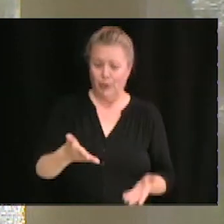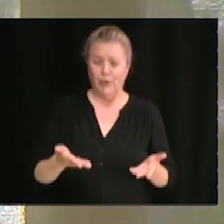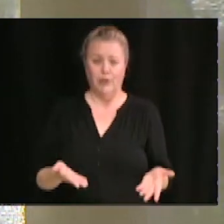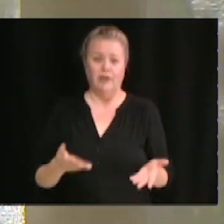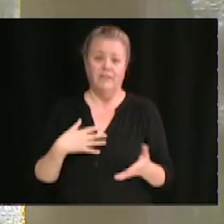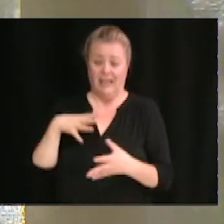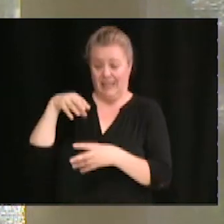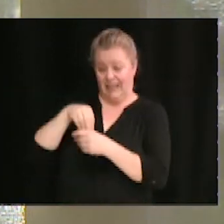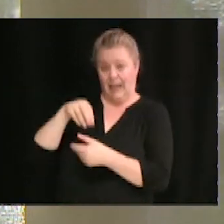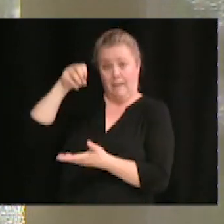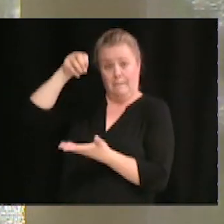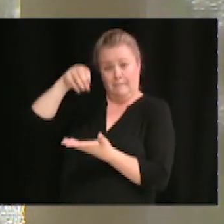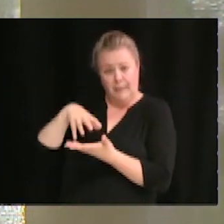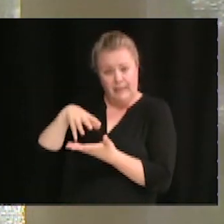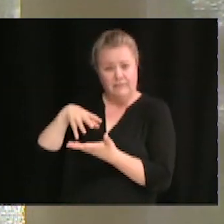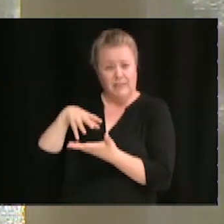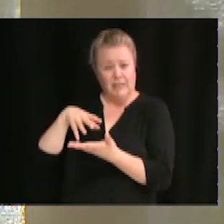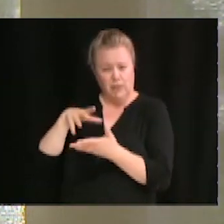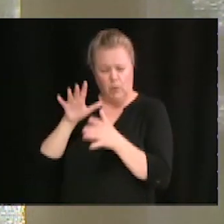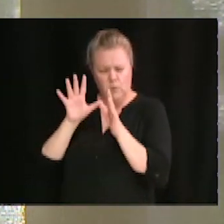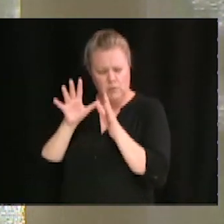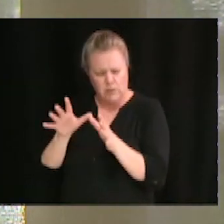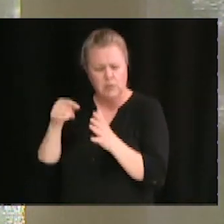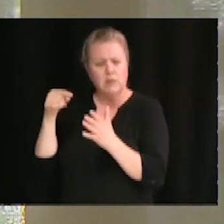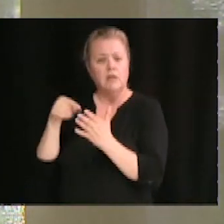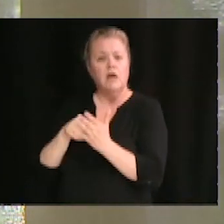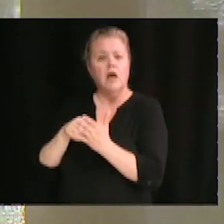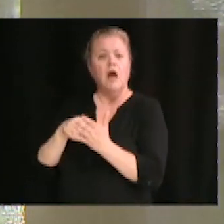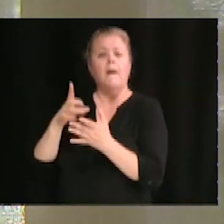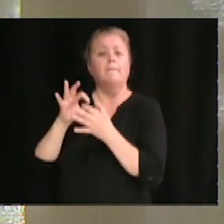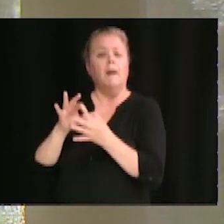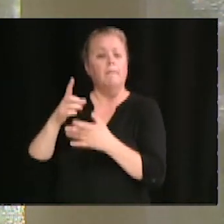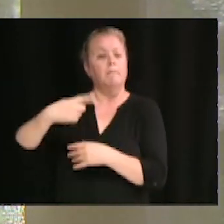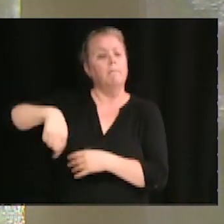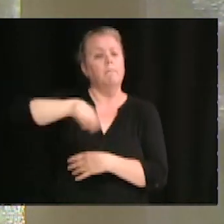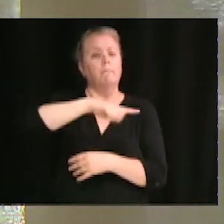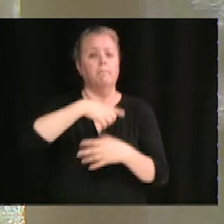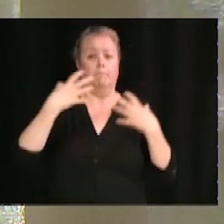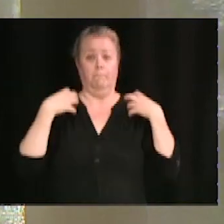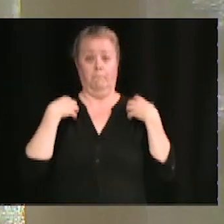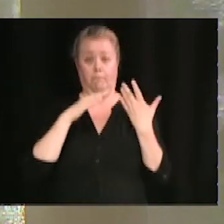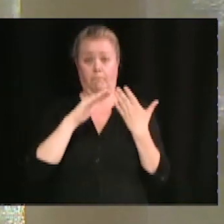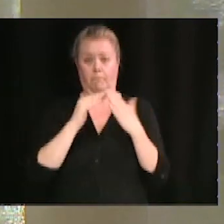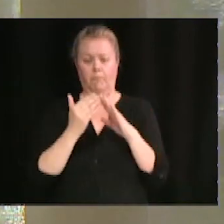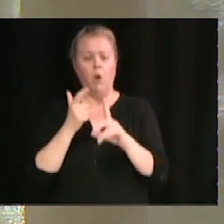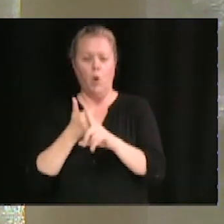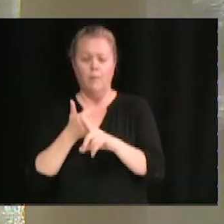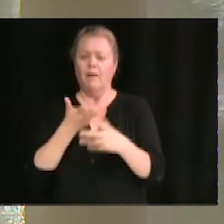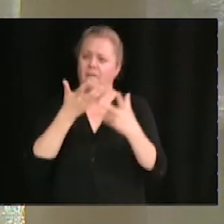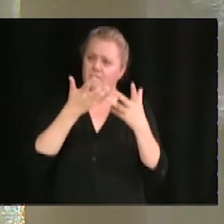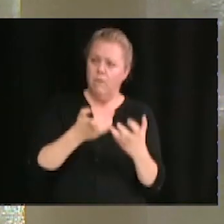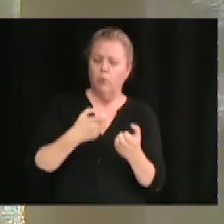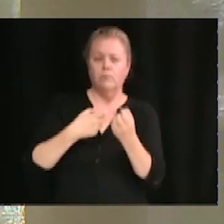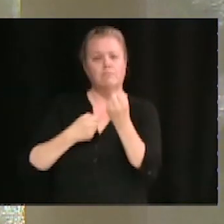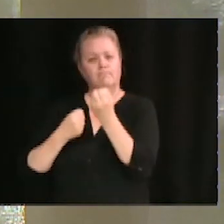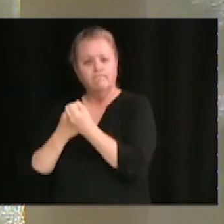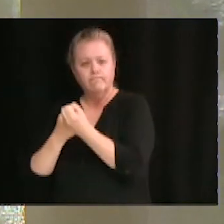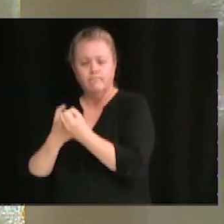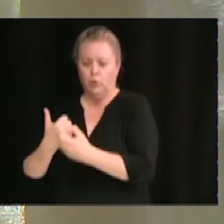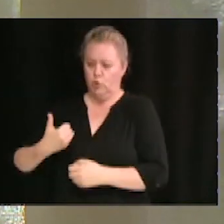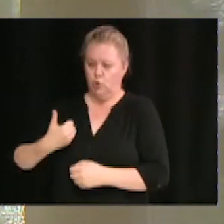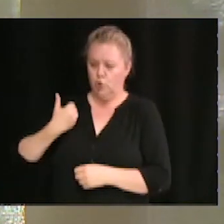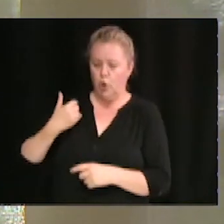du conseil municipal avaient ce souci-là, évidemment, de soutien, que ce soit aux jeunes ou aux moins jeunes, mais pour